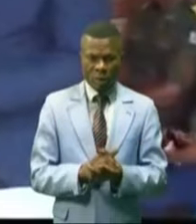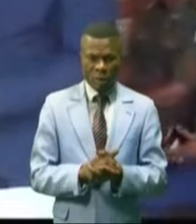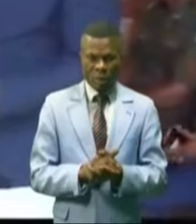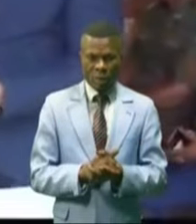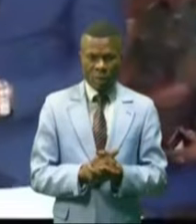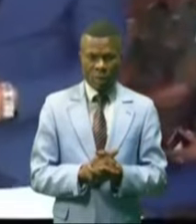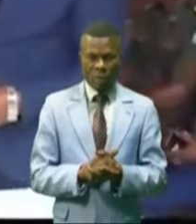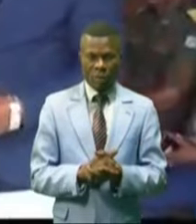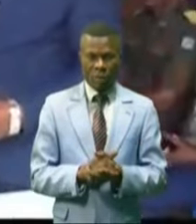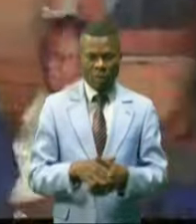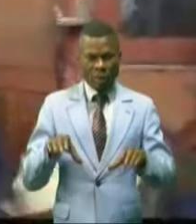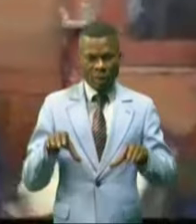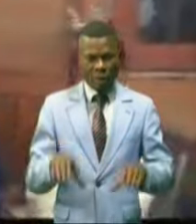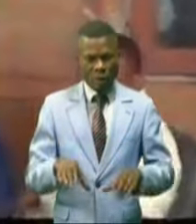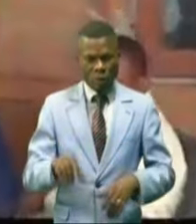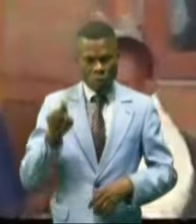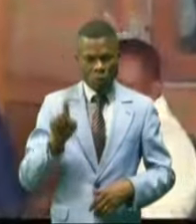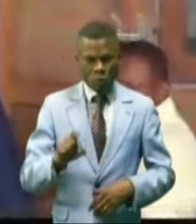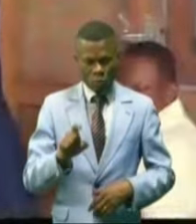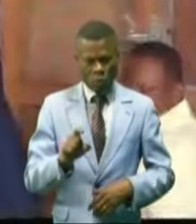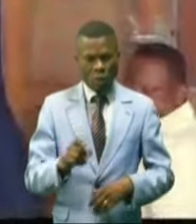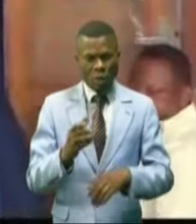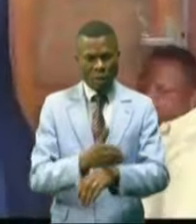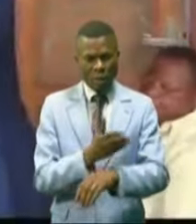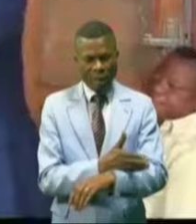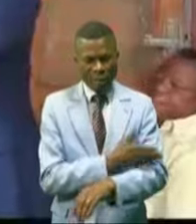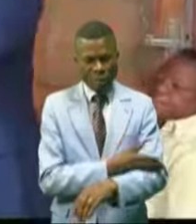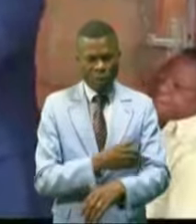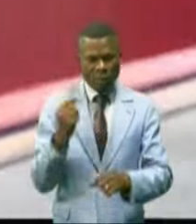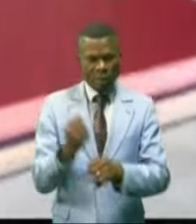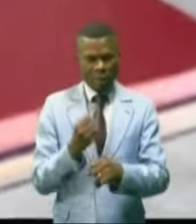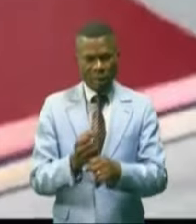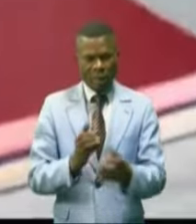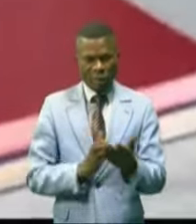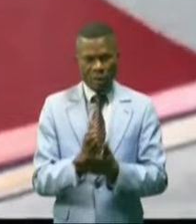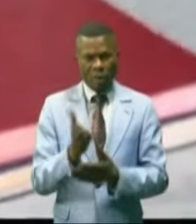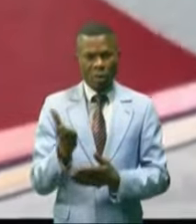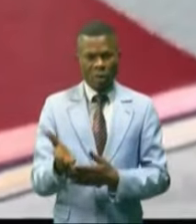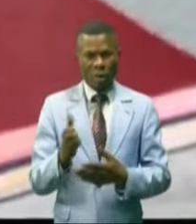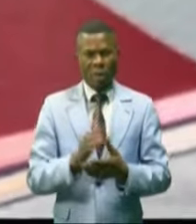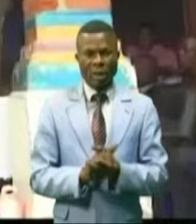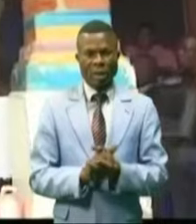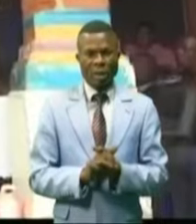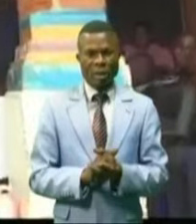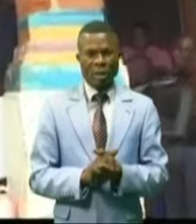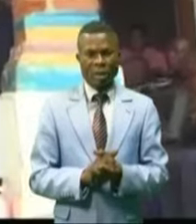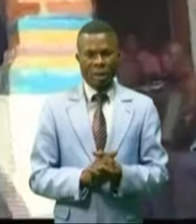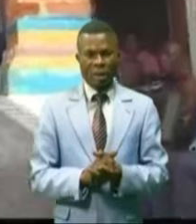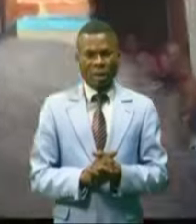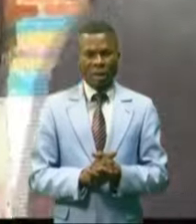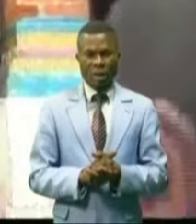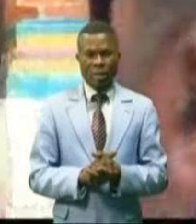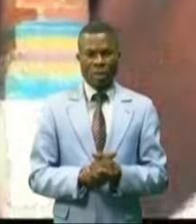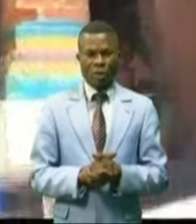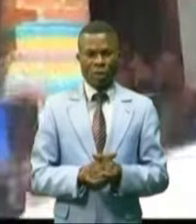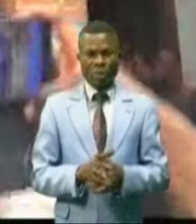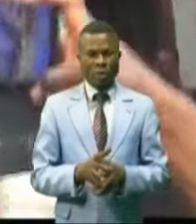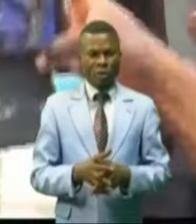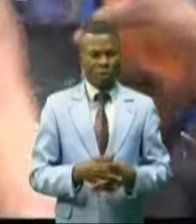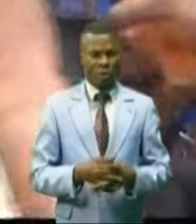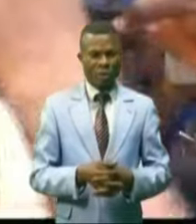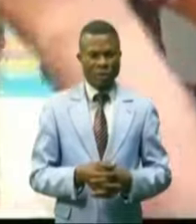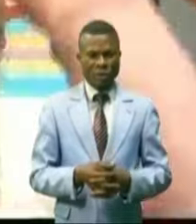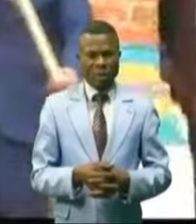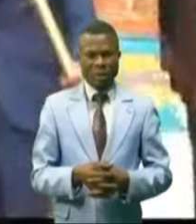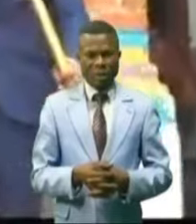Bokongo les Grands, représentant du gouverneur Amayambe Itoko, invitant ainsi toute la couche de la population à soutenir le